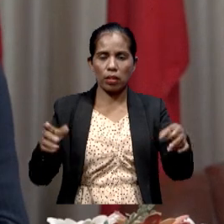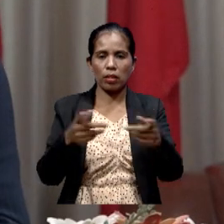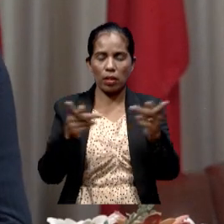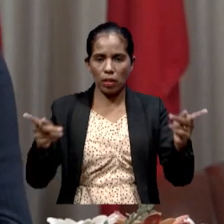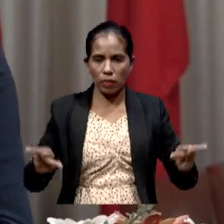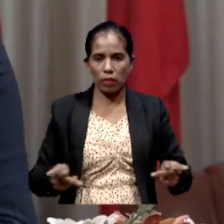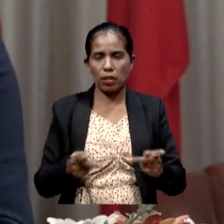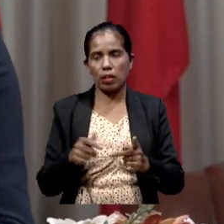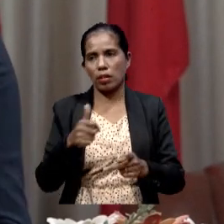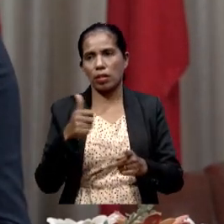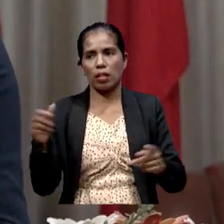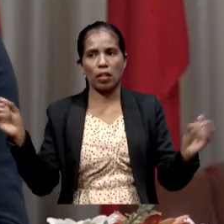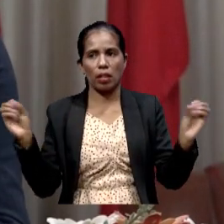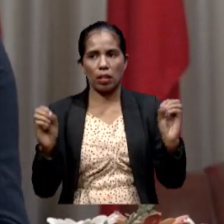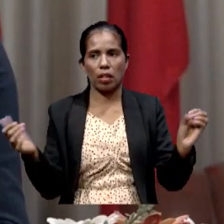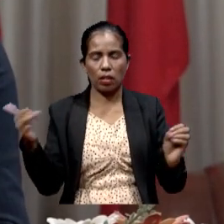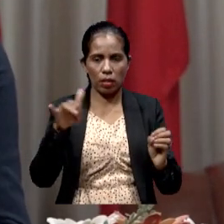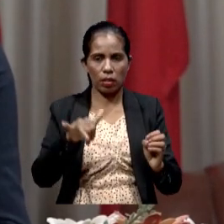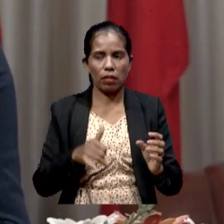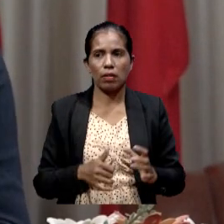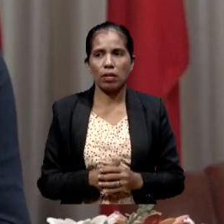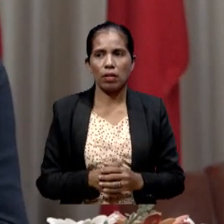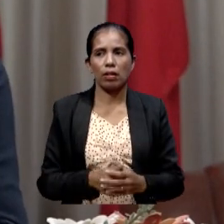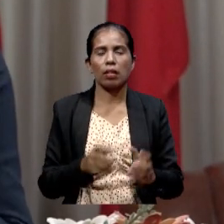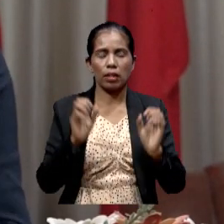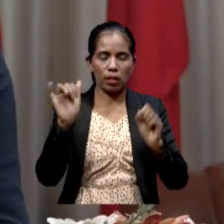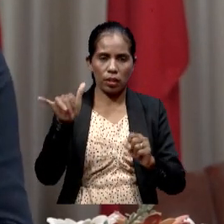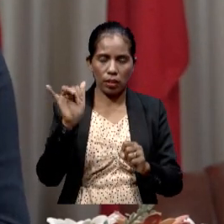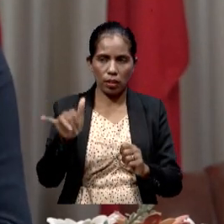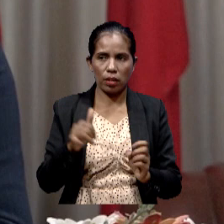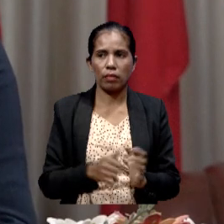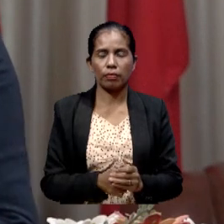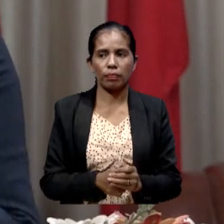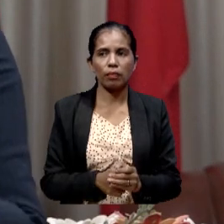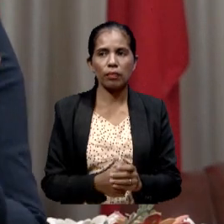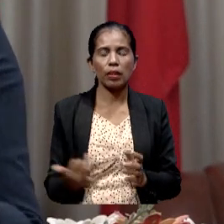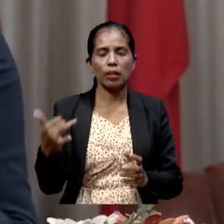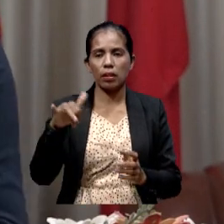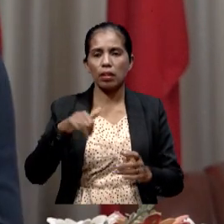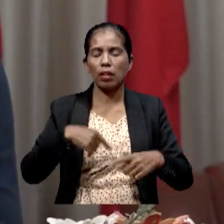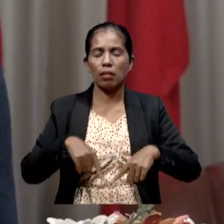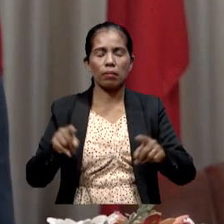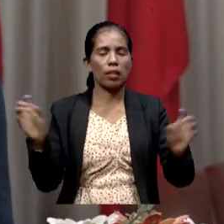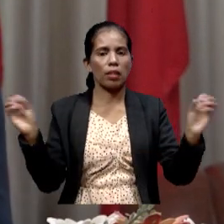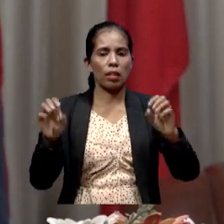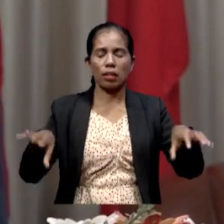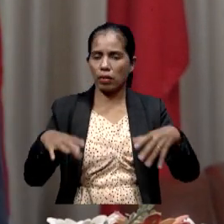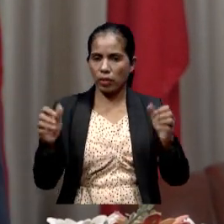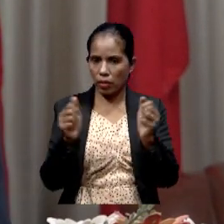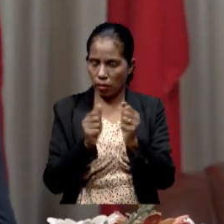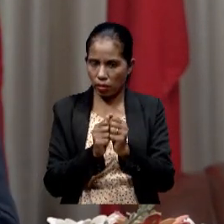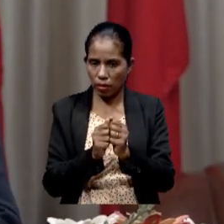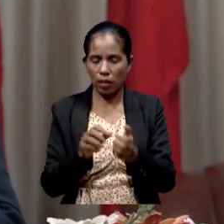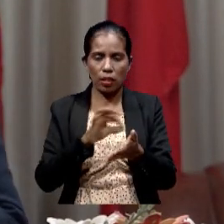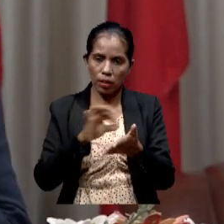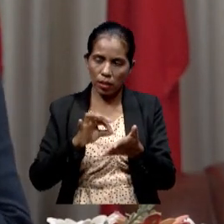ka laos sira aceita ras desde ene anto serba sirla e kontratu ida ke garantido